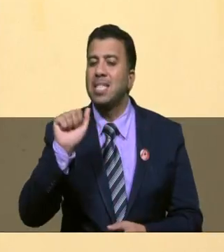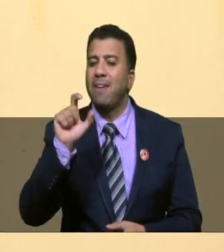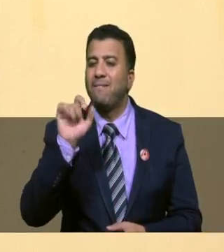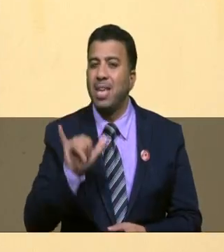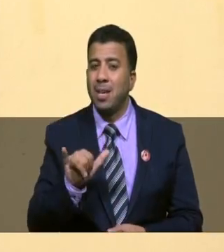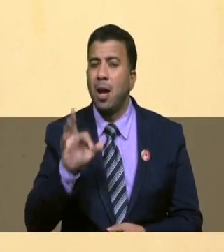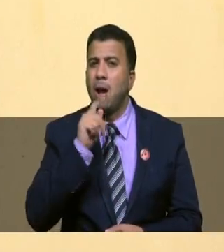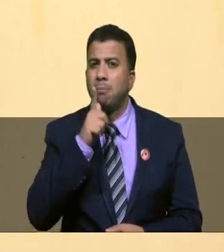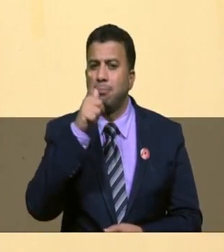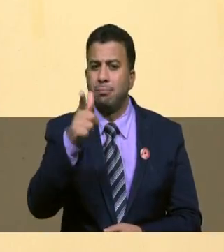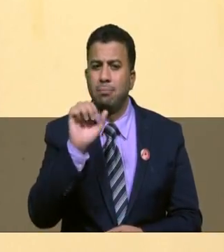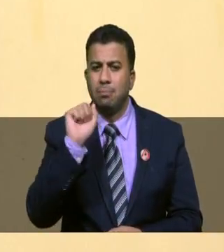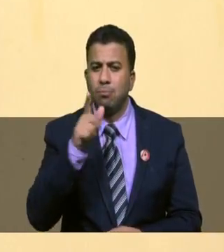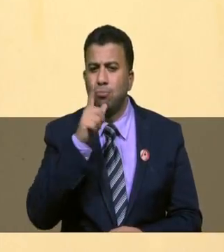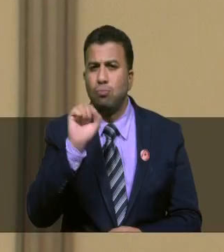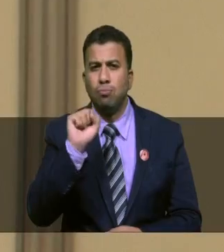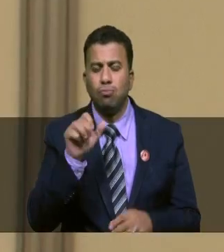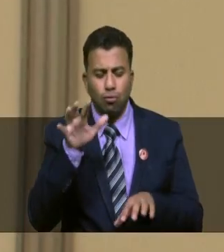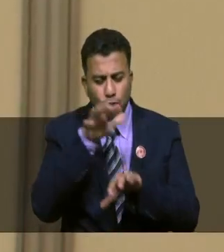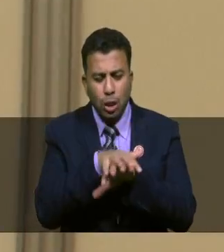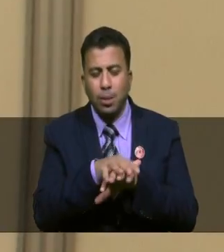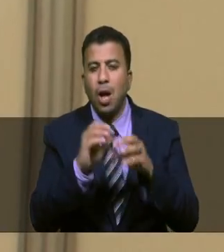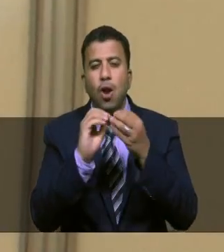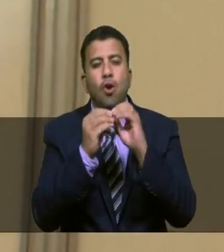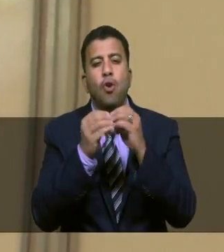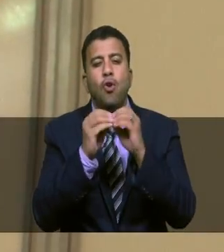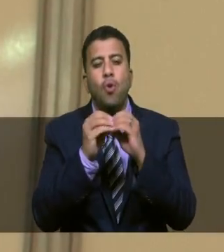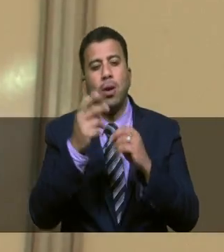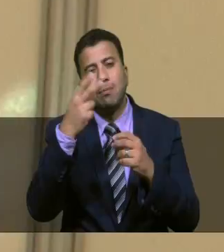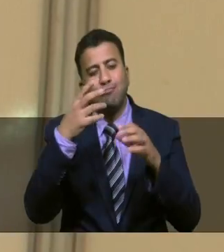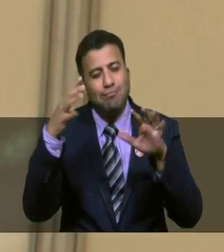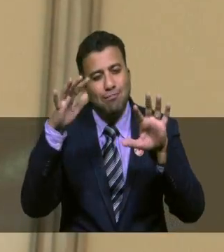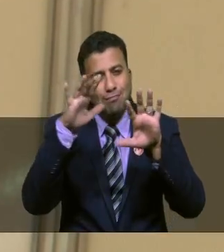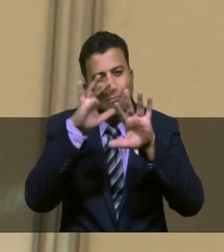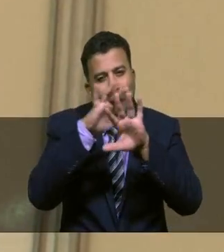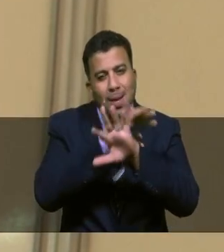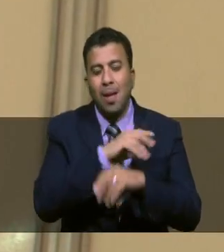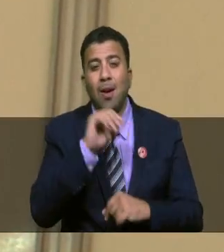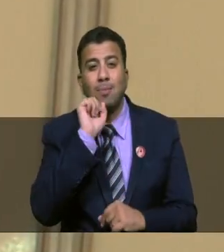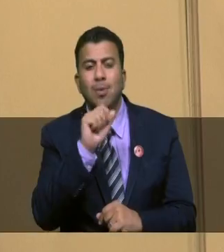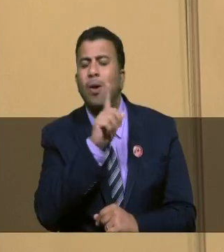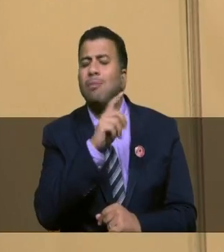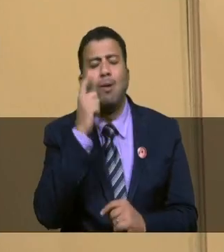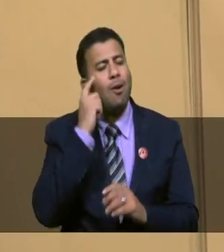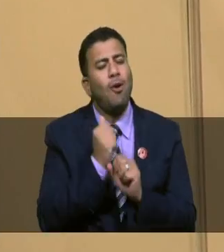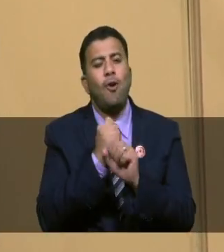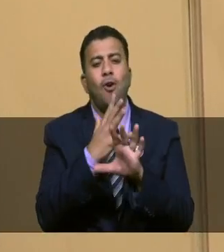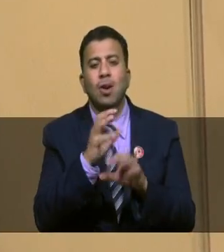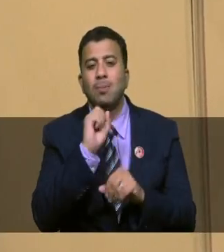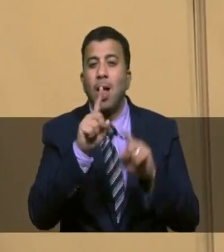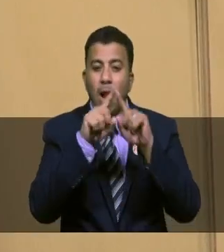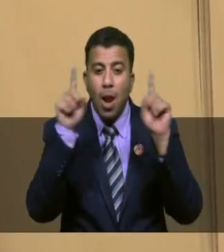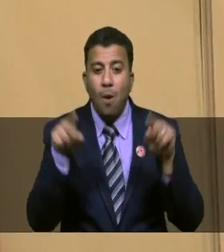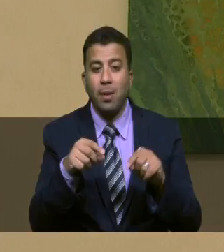فن الإكليريك سيز يتصف بدمج الألوان بحركات فنية متقنة بحرية مطلقة، مكونة